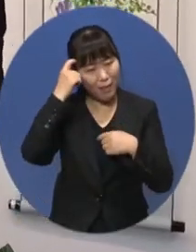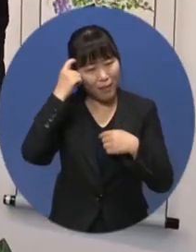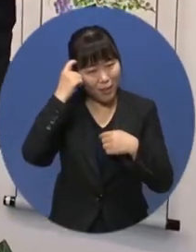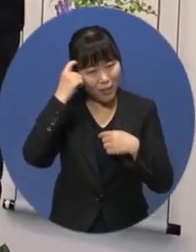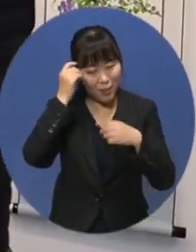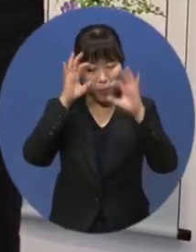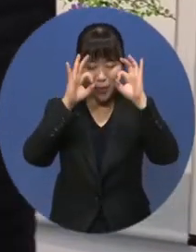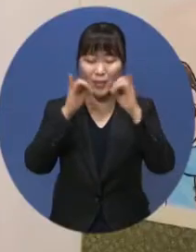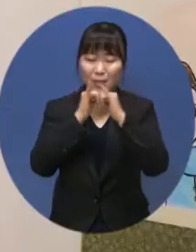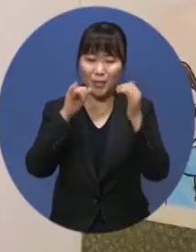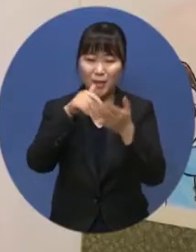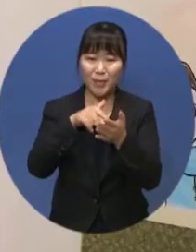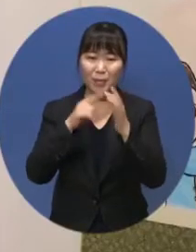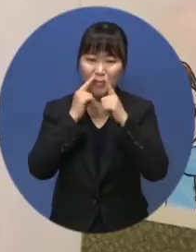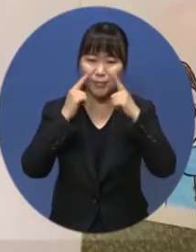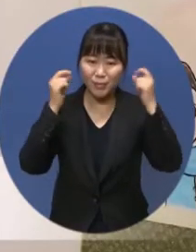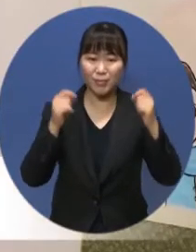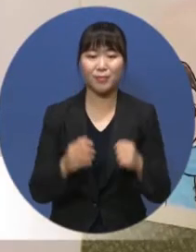합니다.